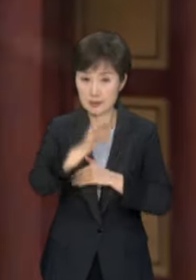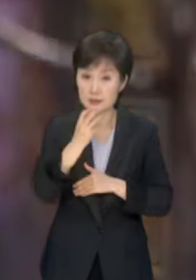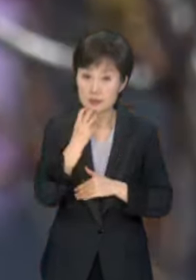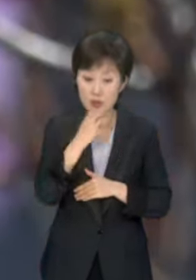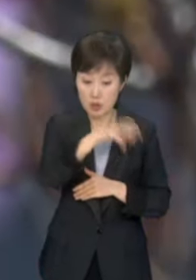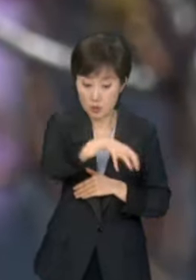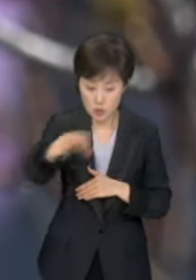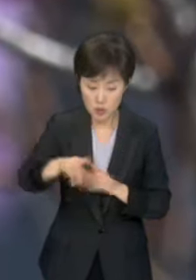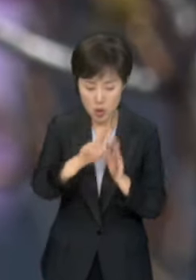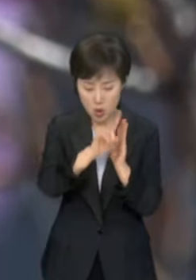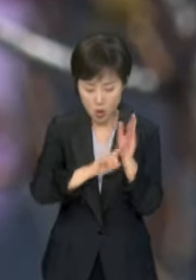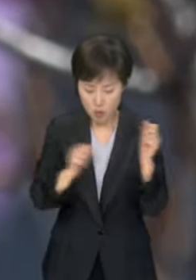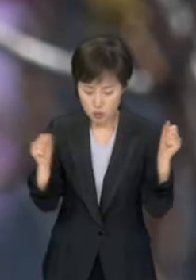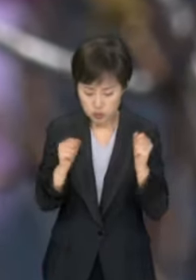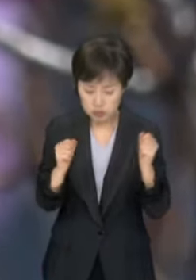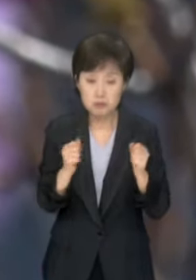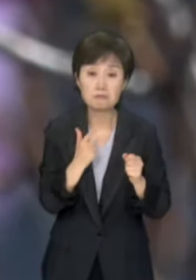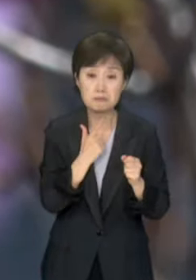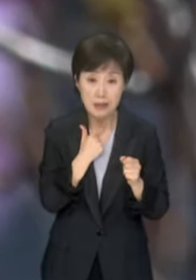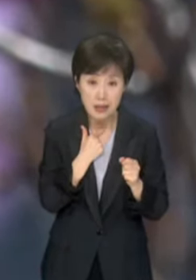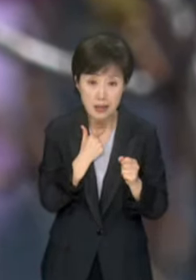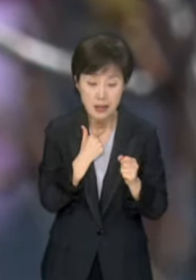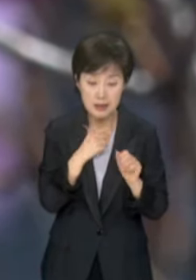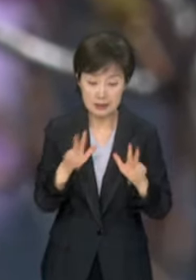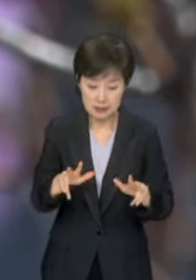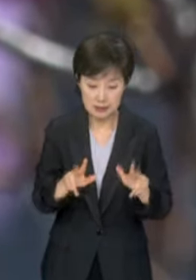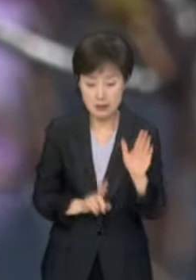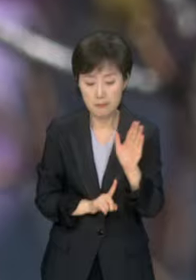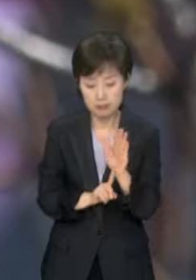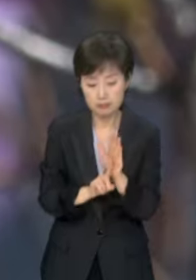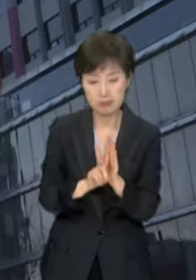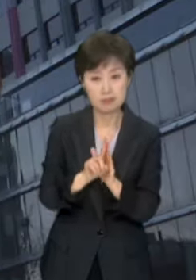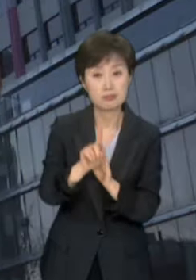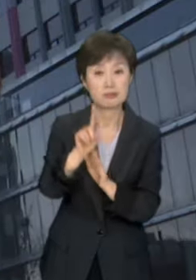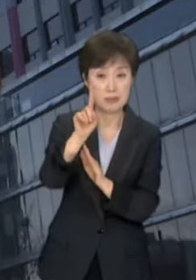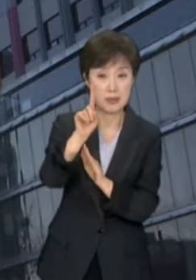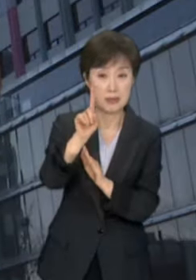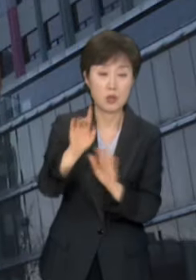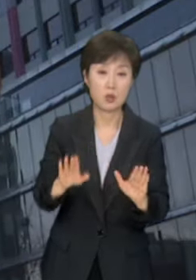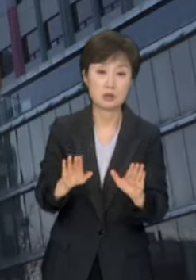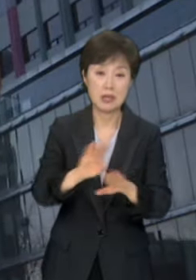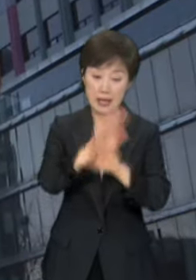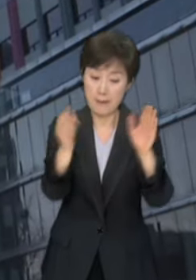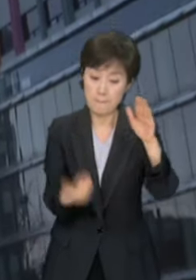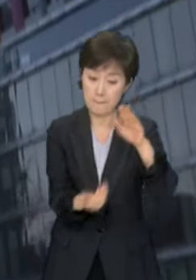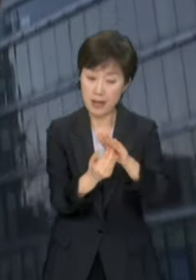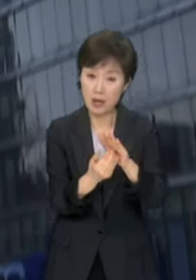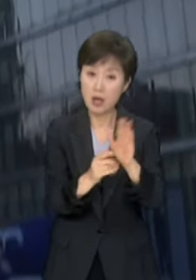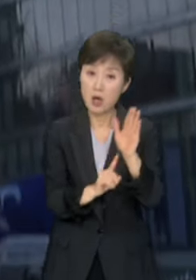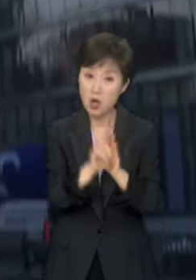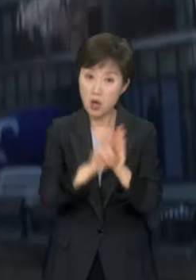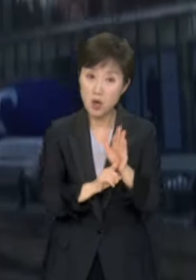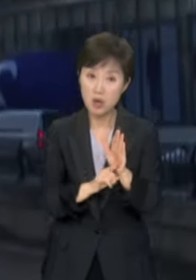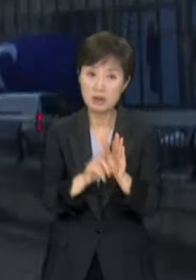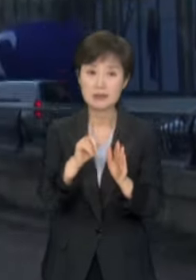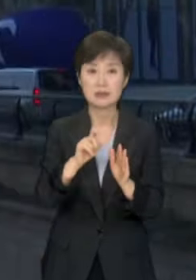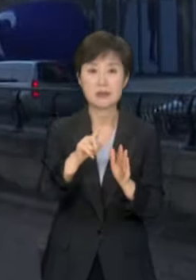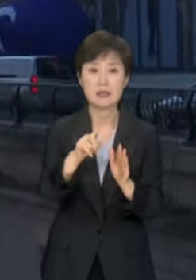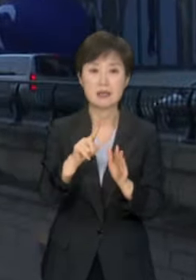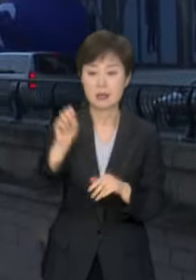등 곳곳에서 영하권 추위가 나타났는데요. 낮 동안 기온이 쑥쑥 오르겠습니다. 오늘 낮 최고 기온은 서울과 춘천이